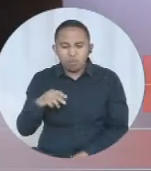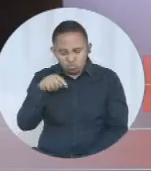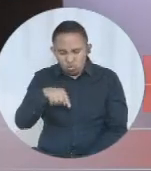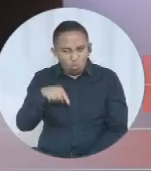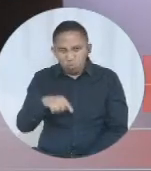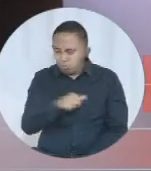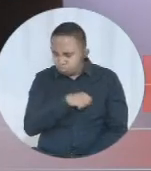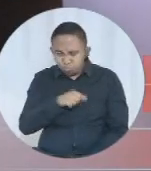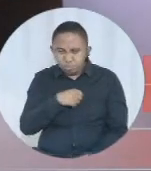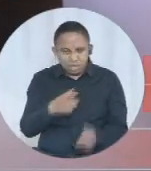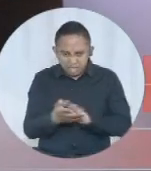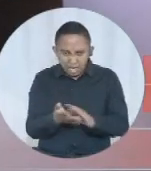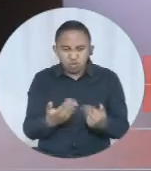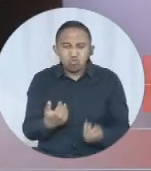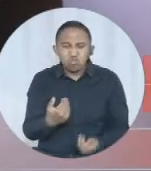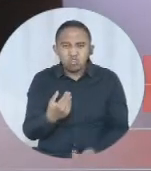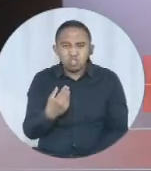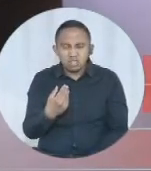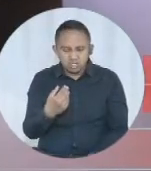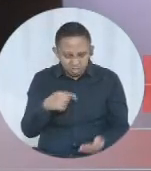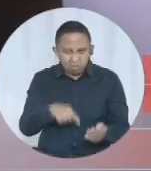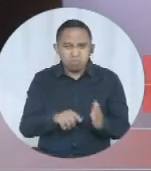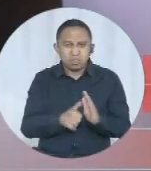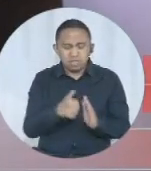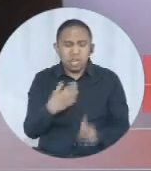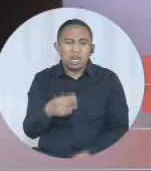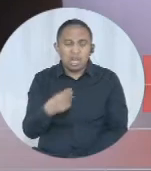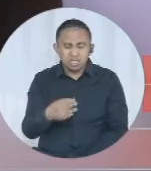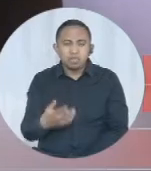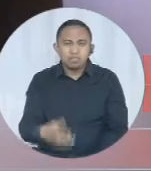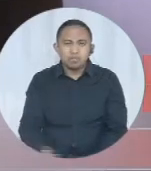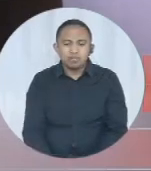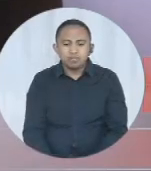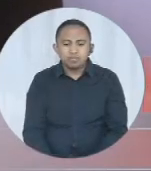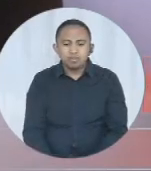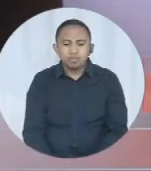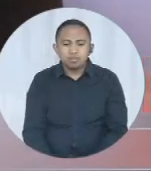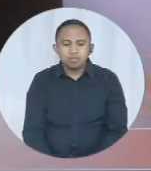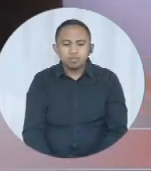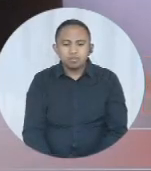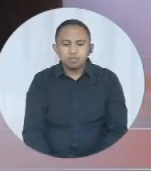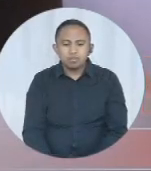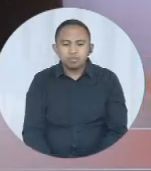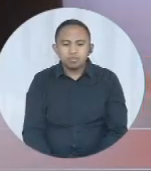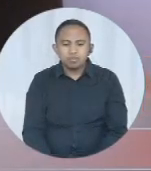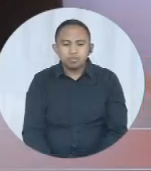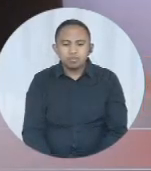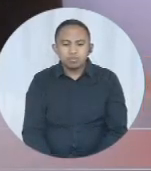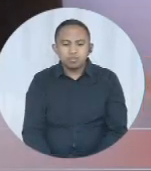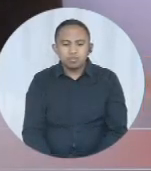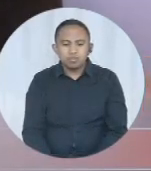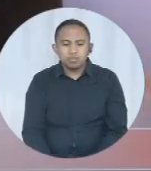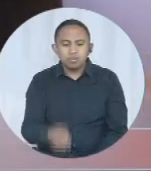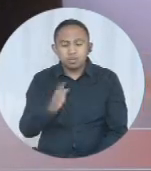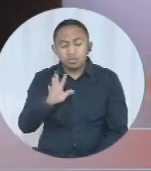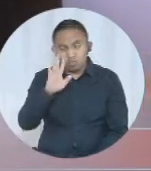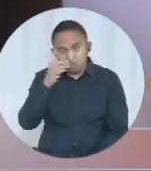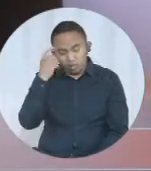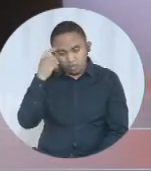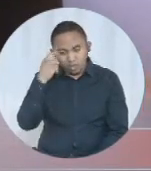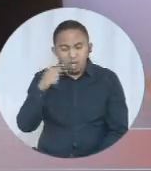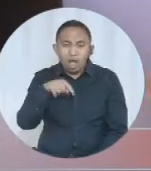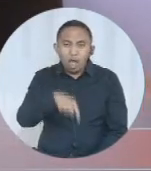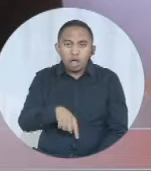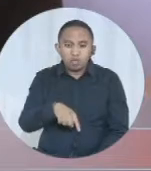eo ampelatanany ministera. Ary tsara mariko fa le zavatra tonga ato dia